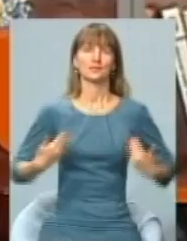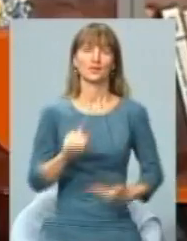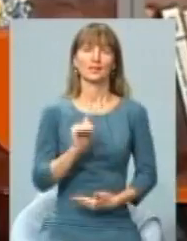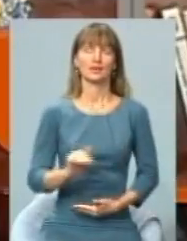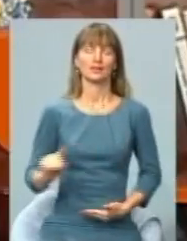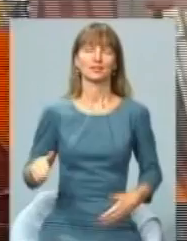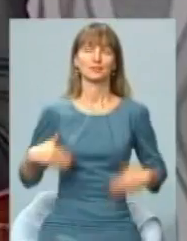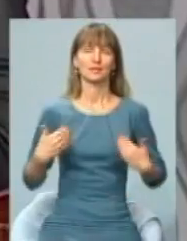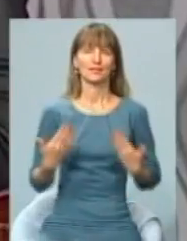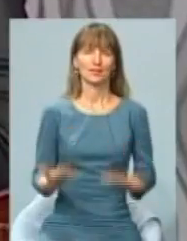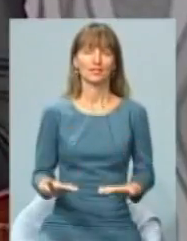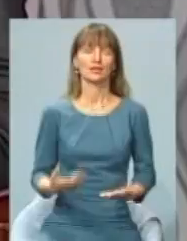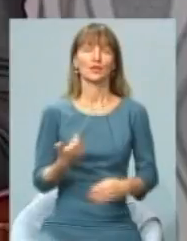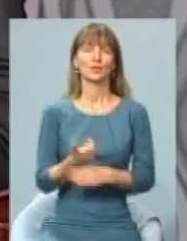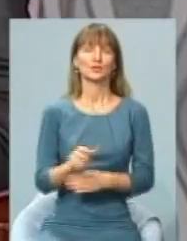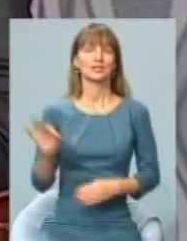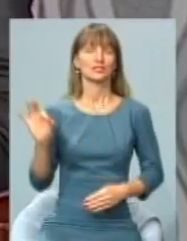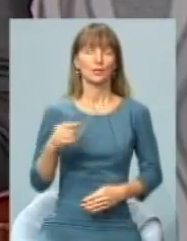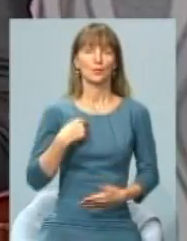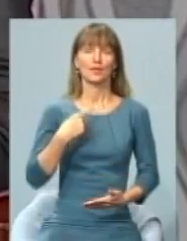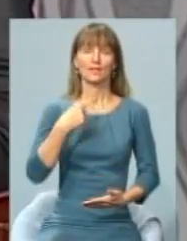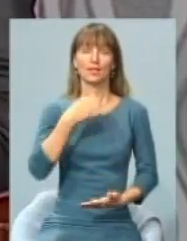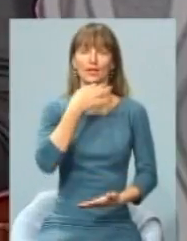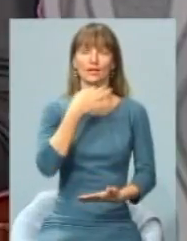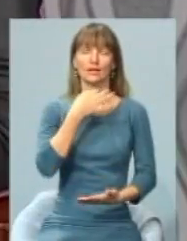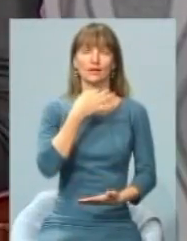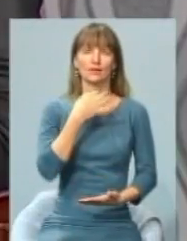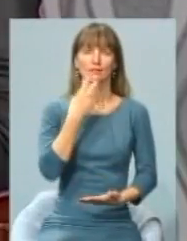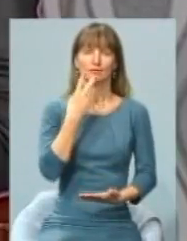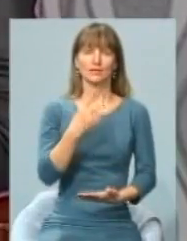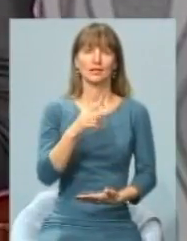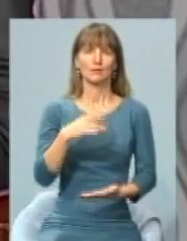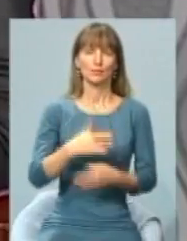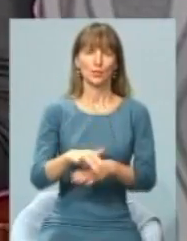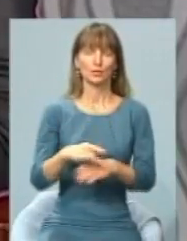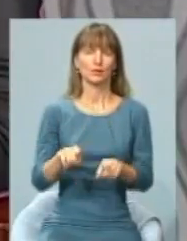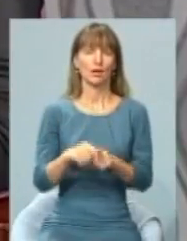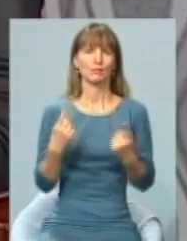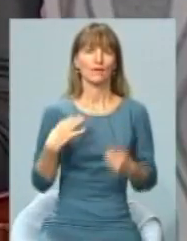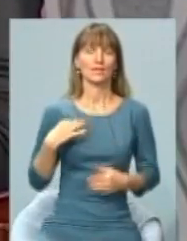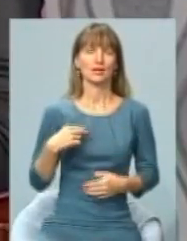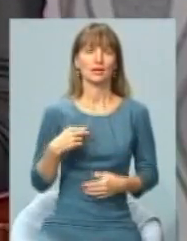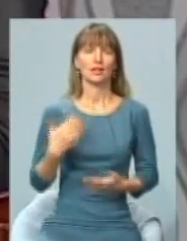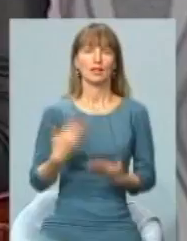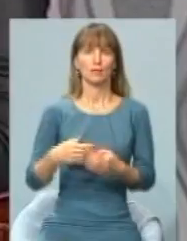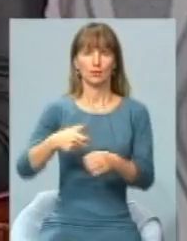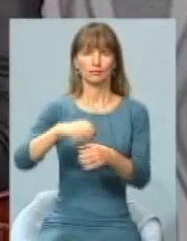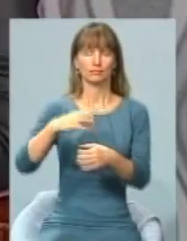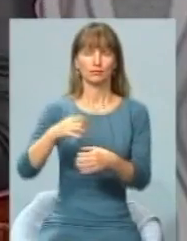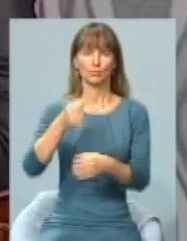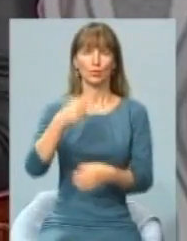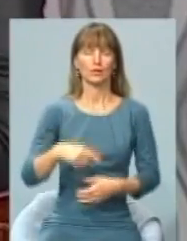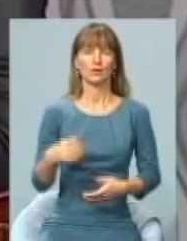дітлахи! Привіт! Дуже часто ми викидаємо на сміття або сприймаємо за сміття звичайні речі, наприклад, пробки, пляшки, якісь